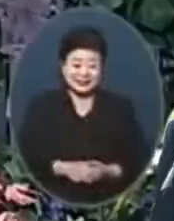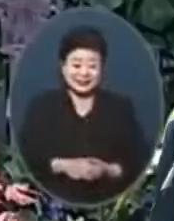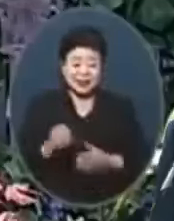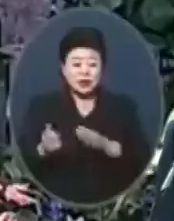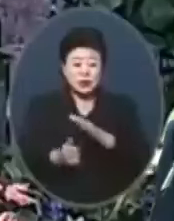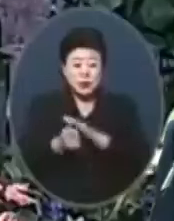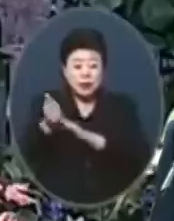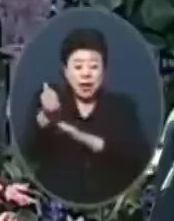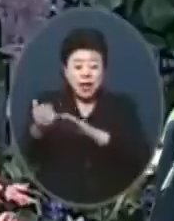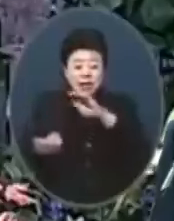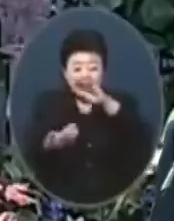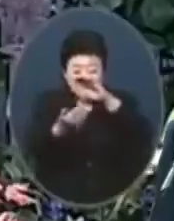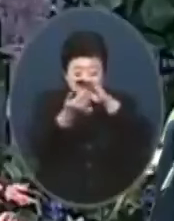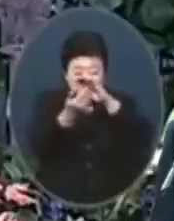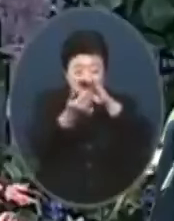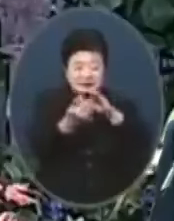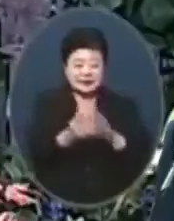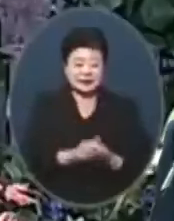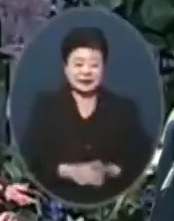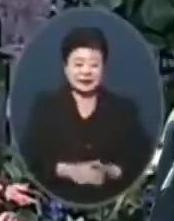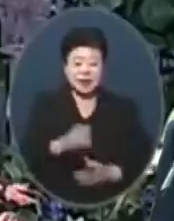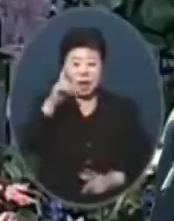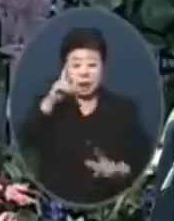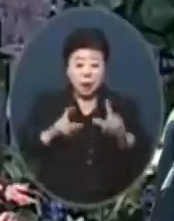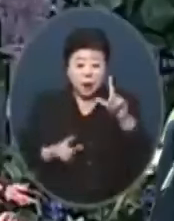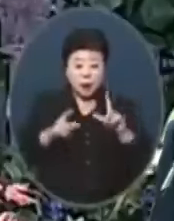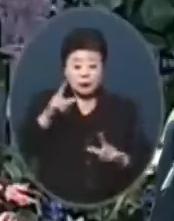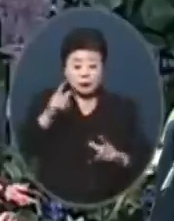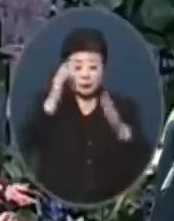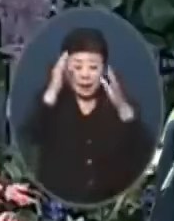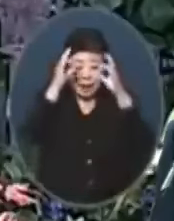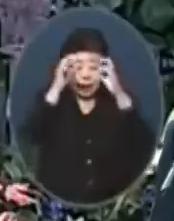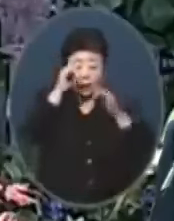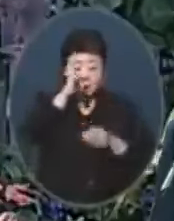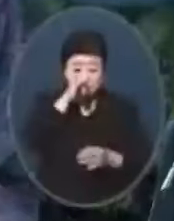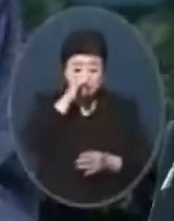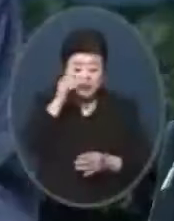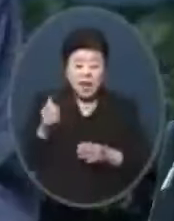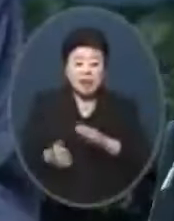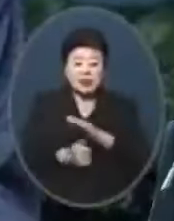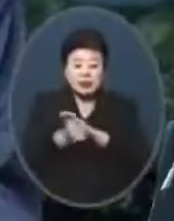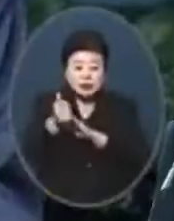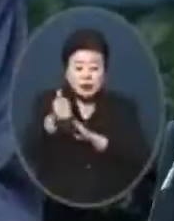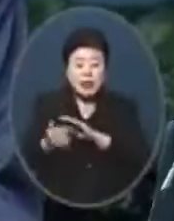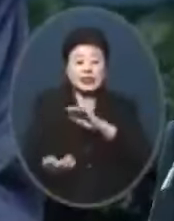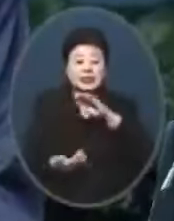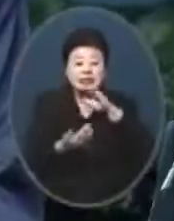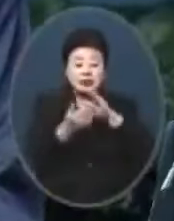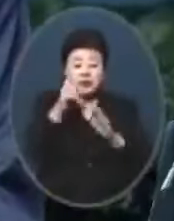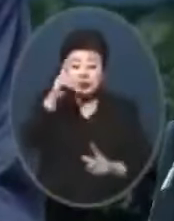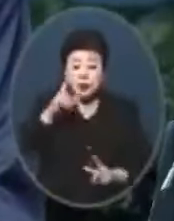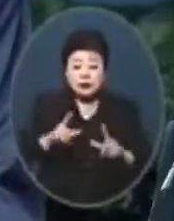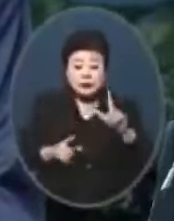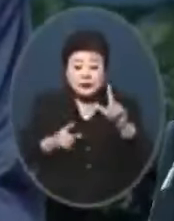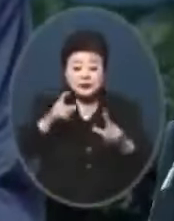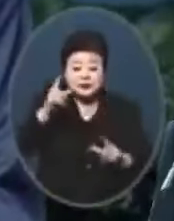소망이 이루어진 모습을 바라보고 있습니다. 우리의 소망이 이루어진 그 모습이